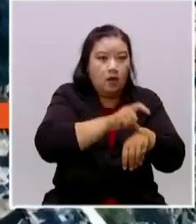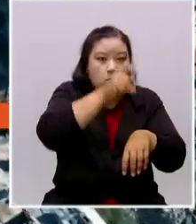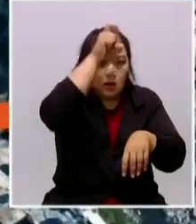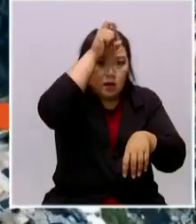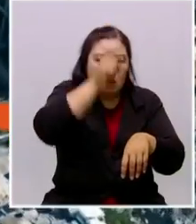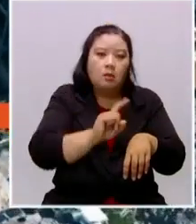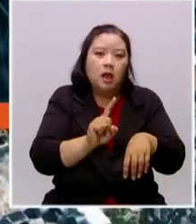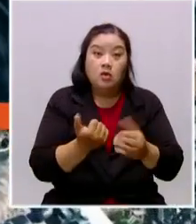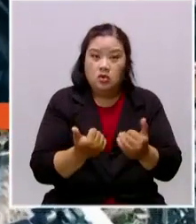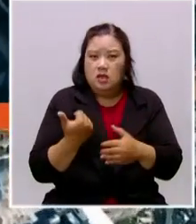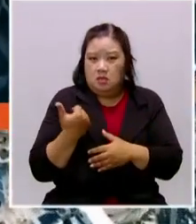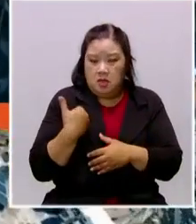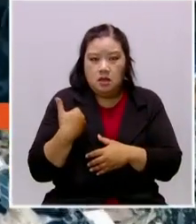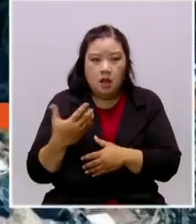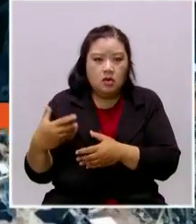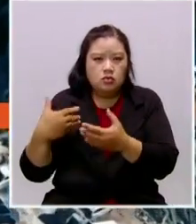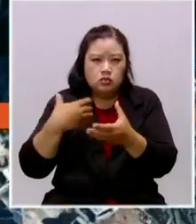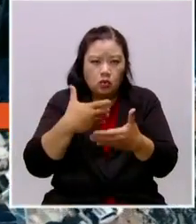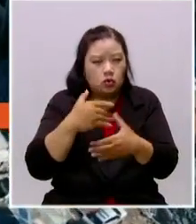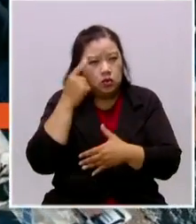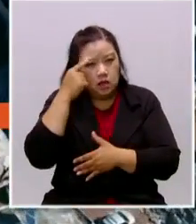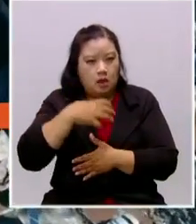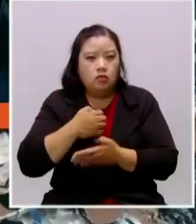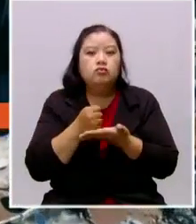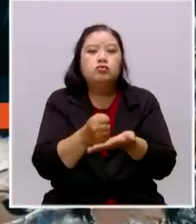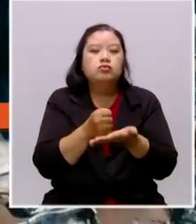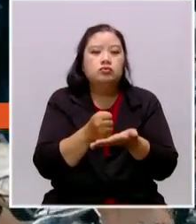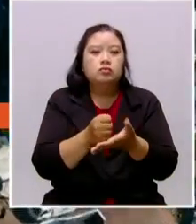ปัจจุบันที่มีเพียงจุดเดียวได้หรือไม่